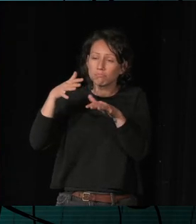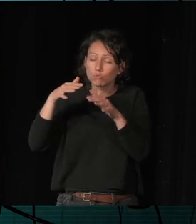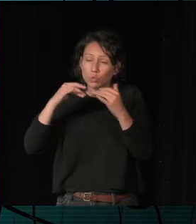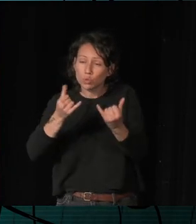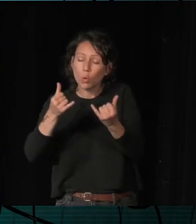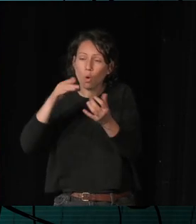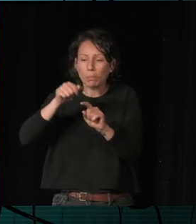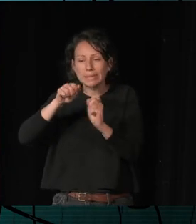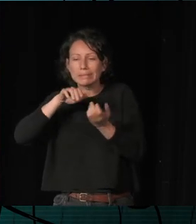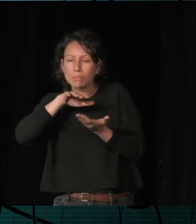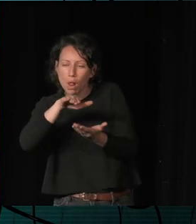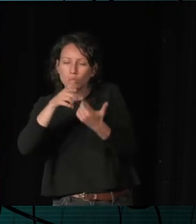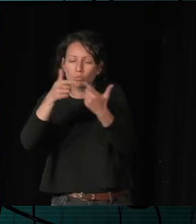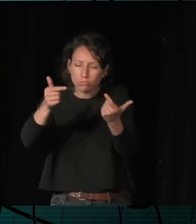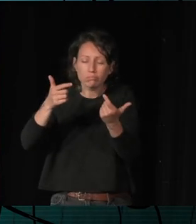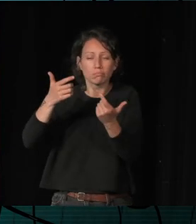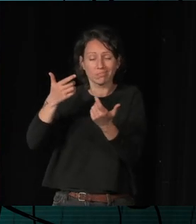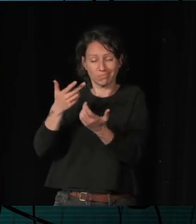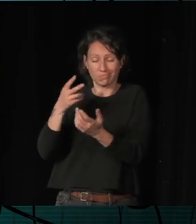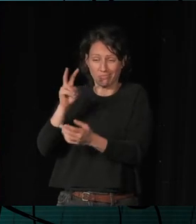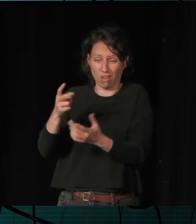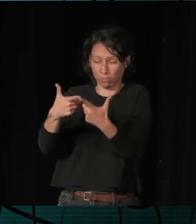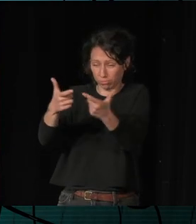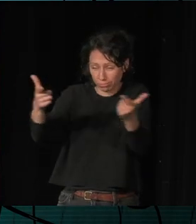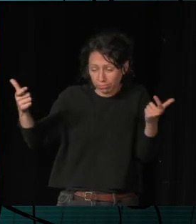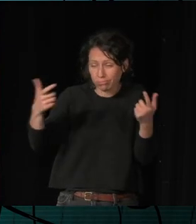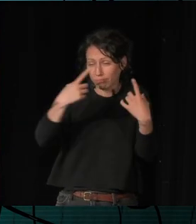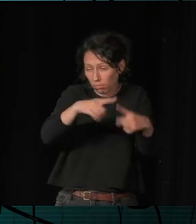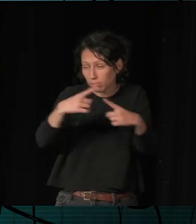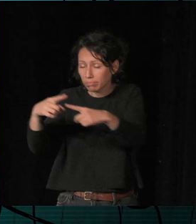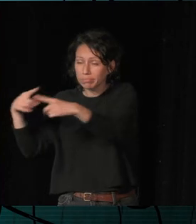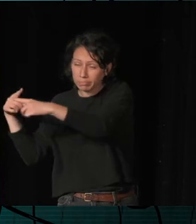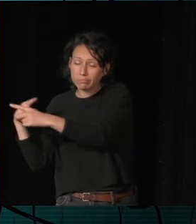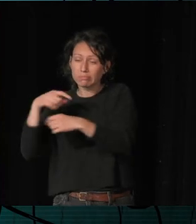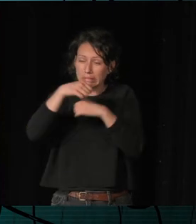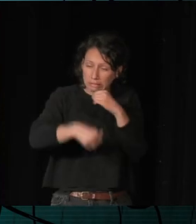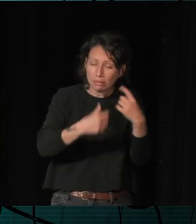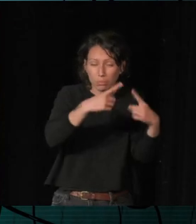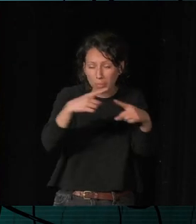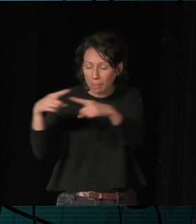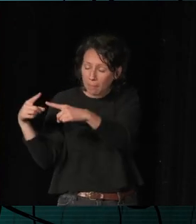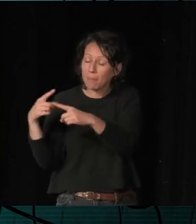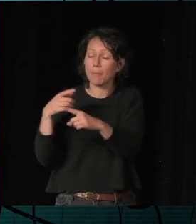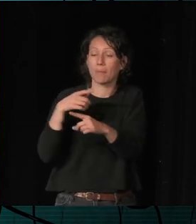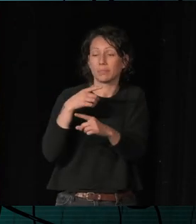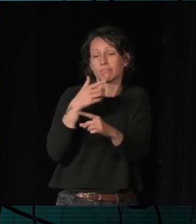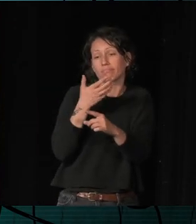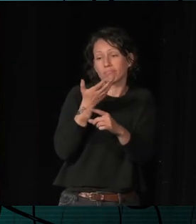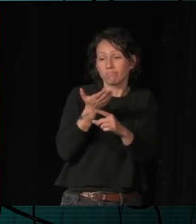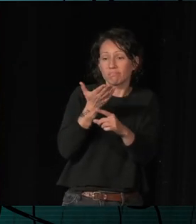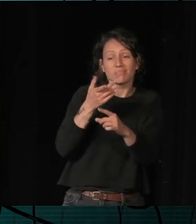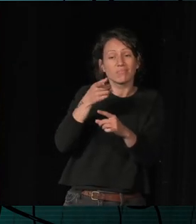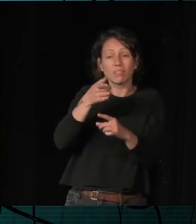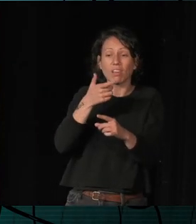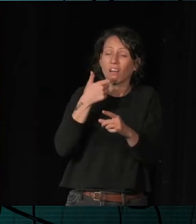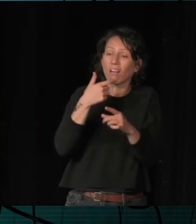on veut, mais aujourd'hui ils nourrissent tous plus ou moins la nébuleuse des jeux narratifs, qui contaminent d'ailleurs des genres qui ont longtemps été réputés hermétiques